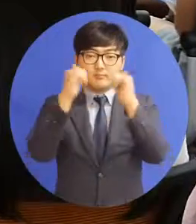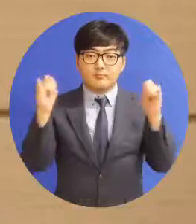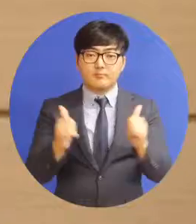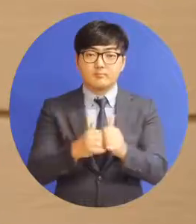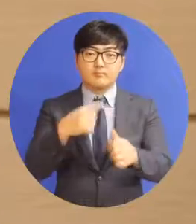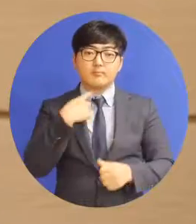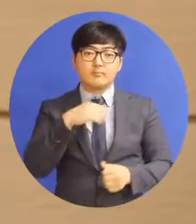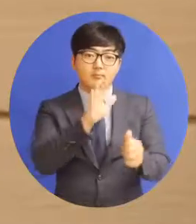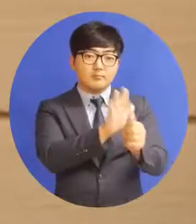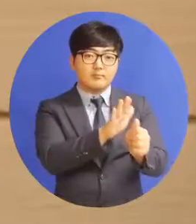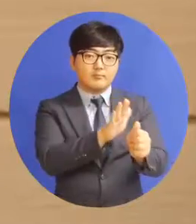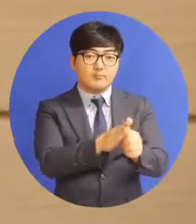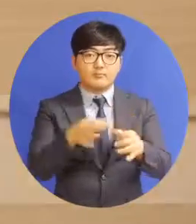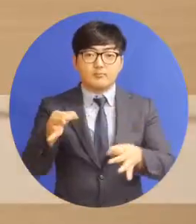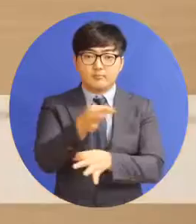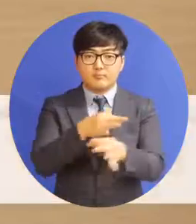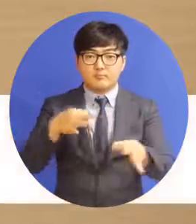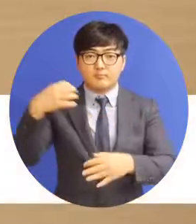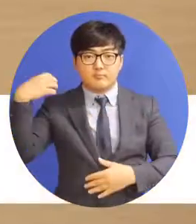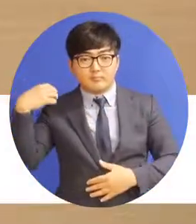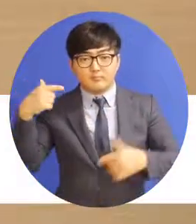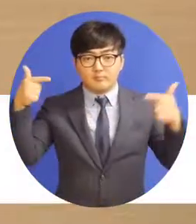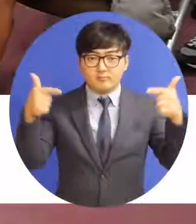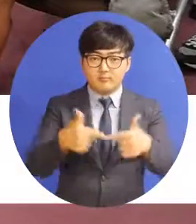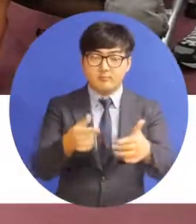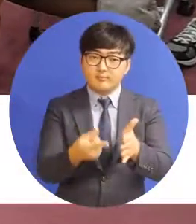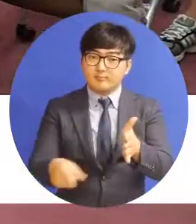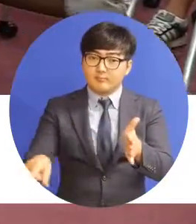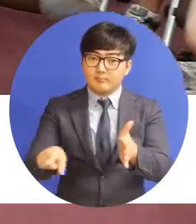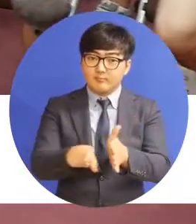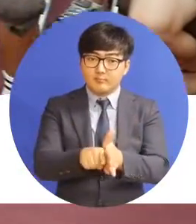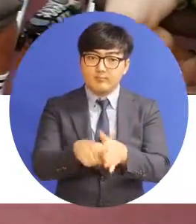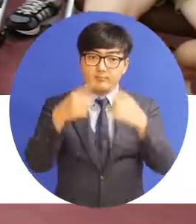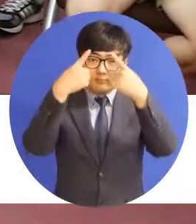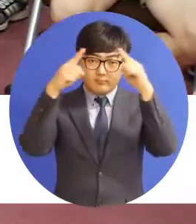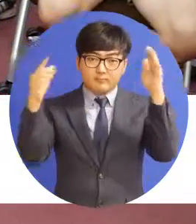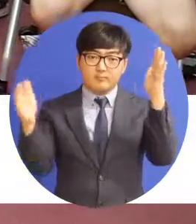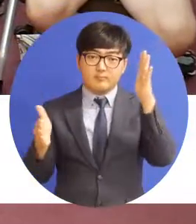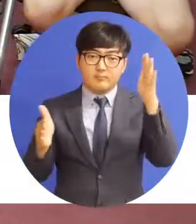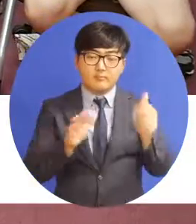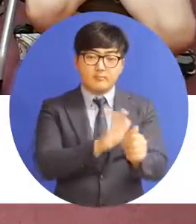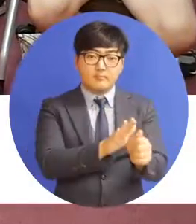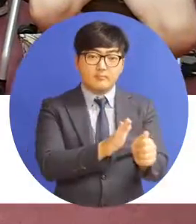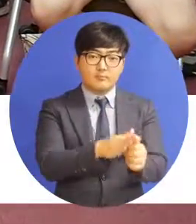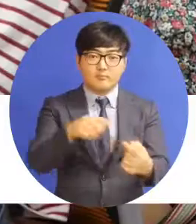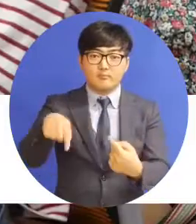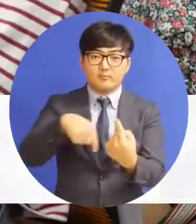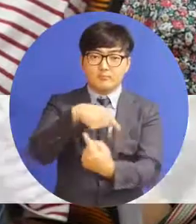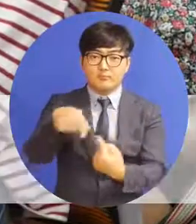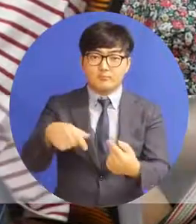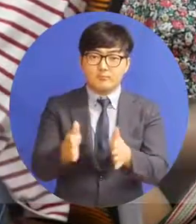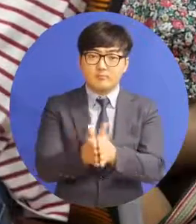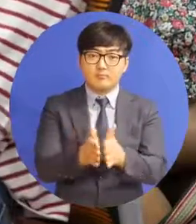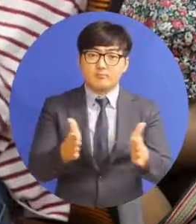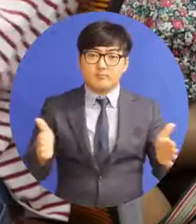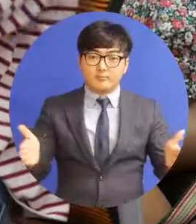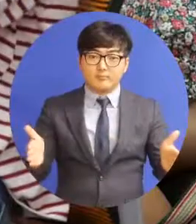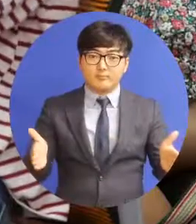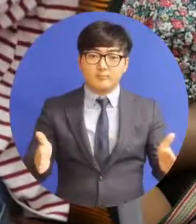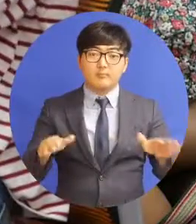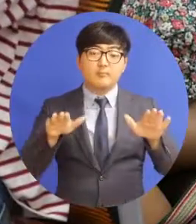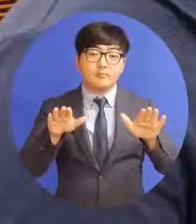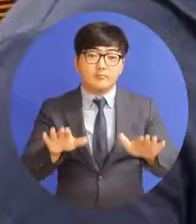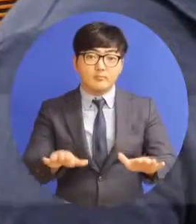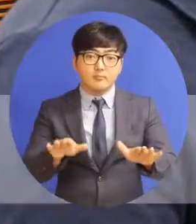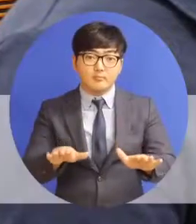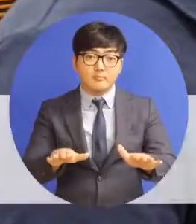경험을 제공하고 경제적 부담을 경감시키고자 대학생 여름방학 학습지원 사업을 추진합니다. 이번에